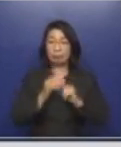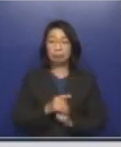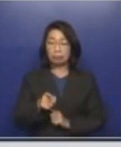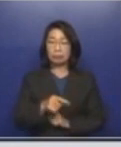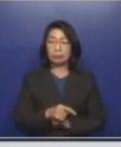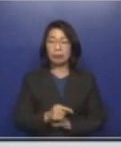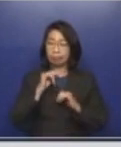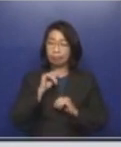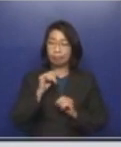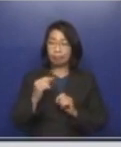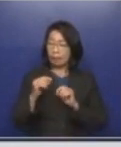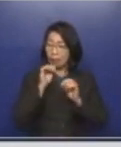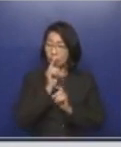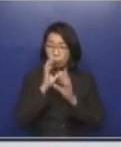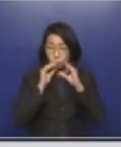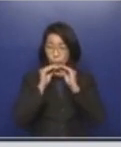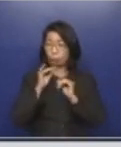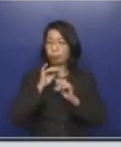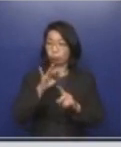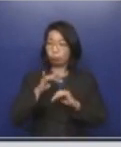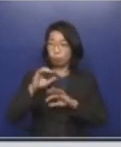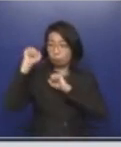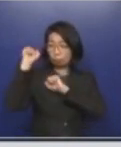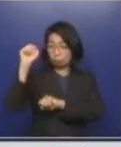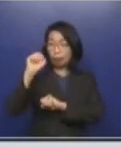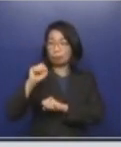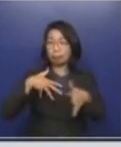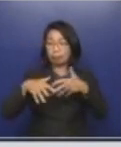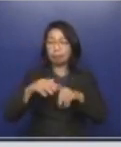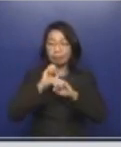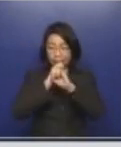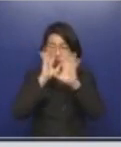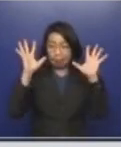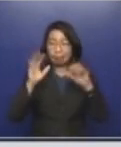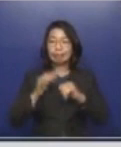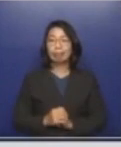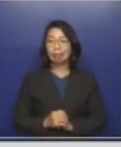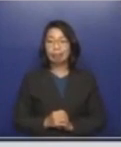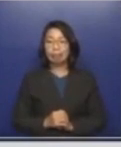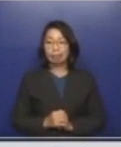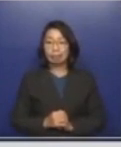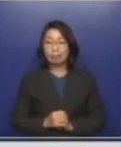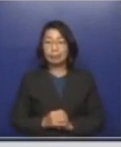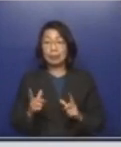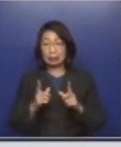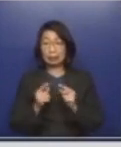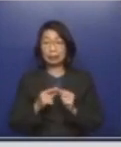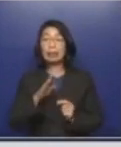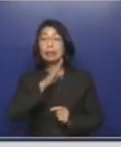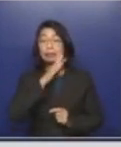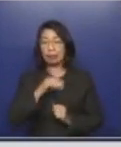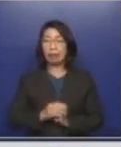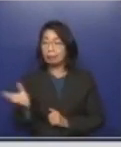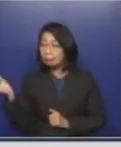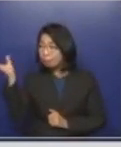นสื่อสารพูดอะไรตรงไปตรงมากับพี่น้องประชาชนโดยเฉพาะอย่างยิ่งนะครับเรื่องไหนที่ท่านไม่พู